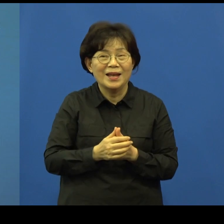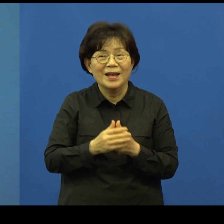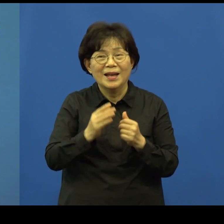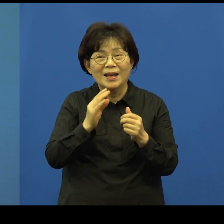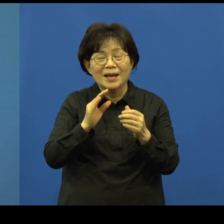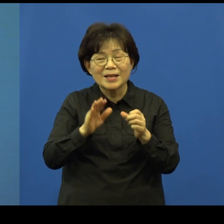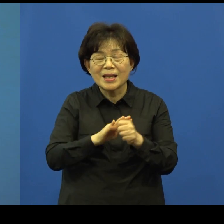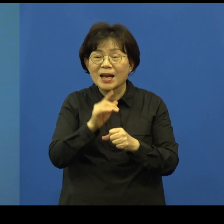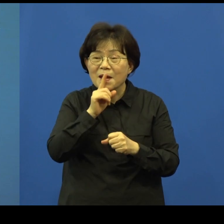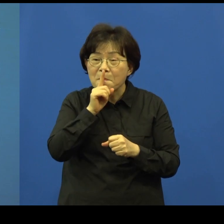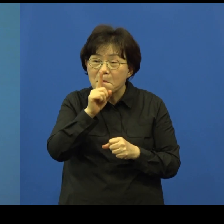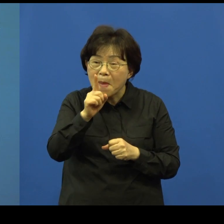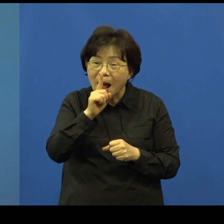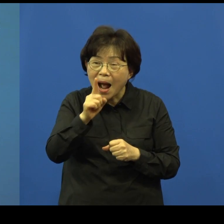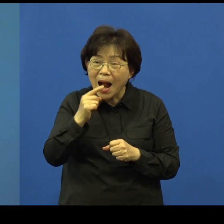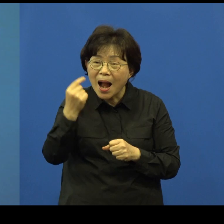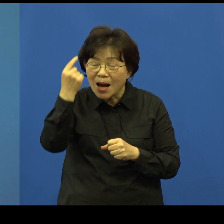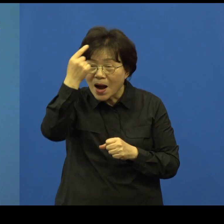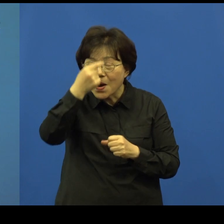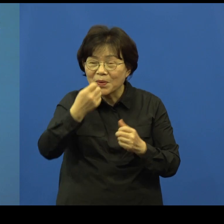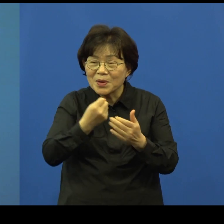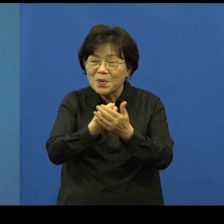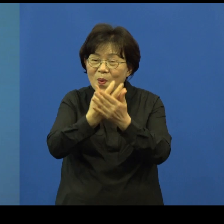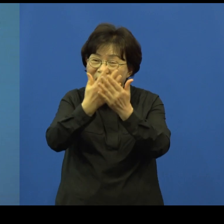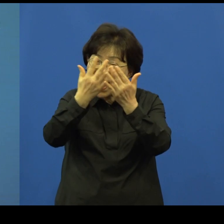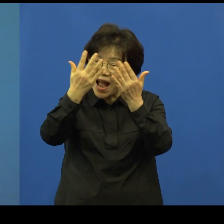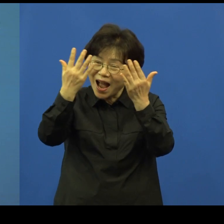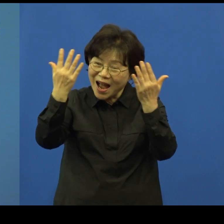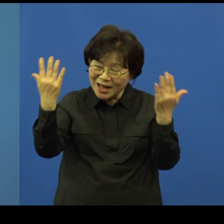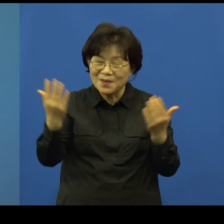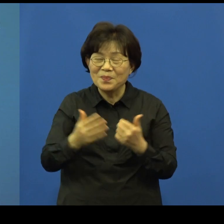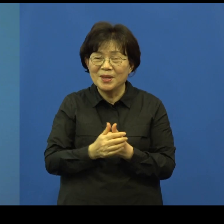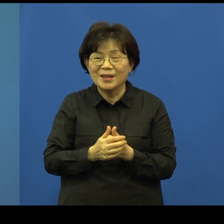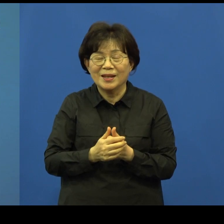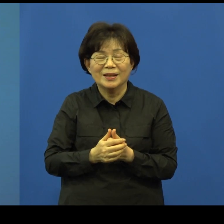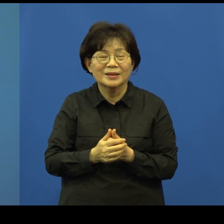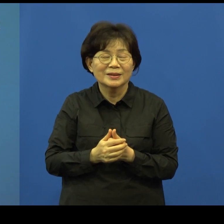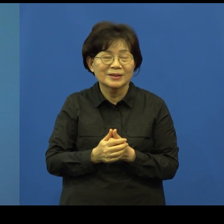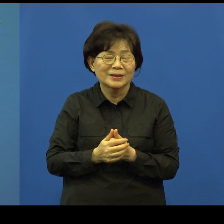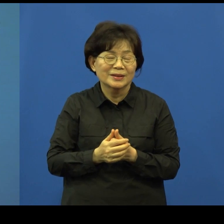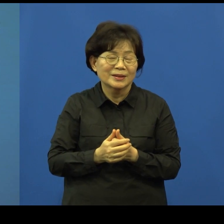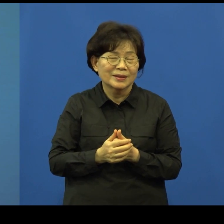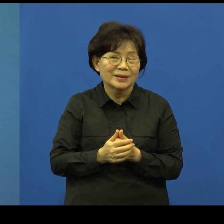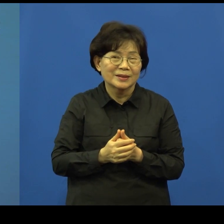사랑한다는 말을 하는 그 얼굴 자체가 환해요. 밝아요.